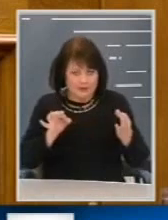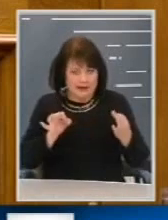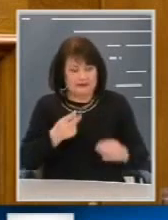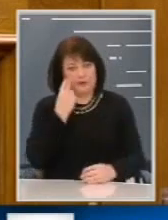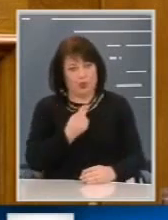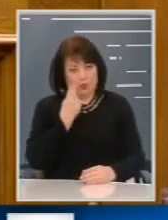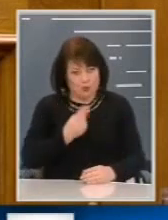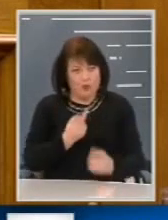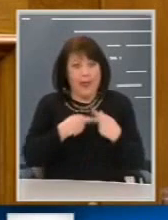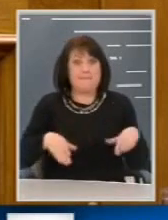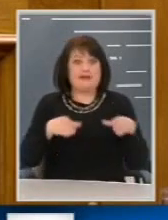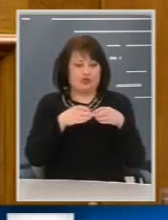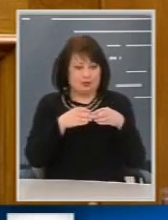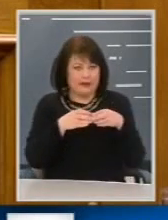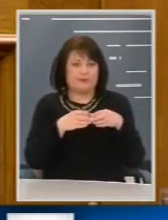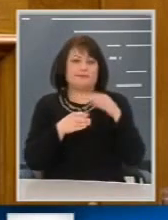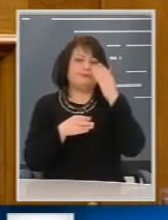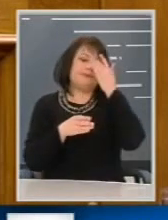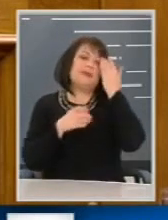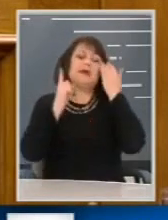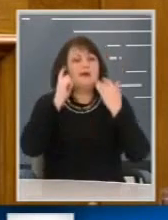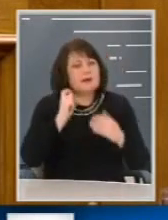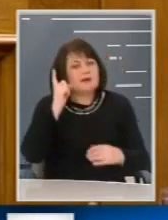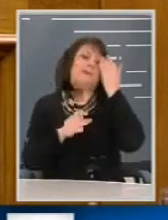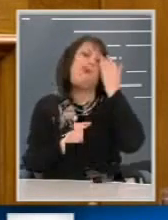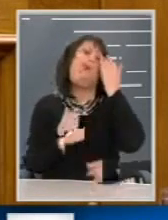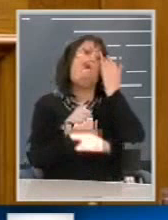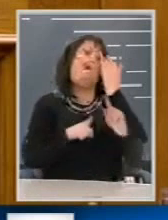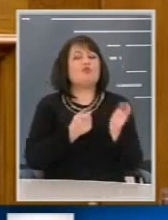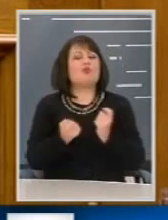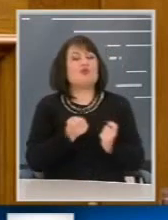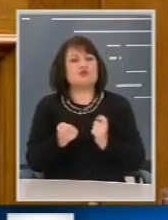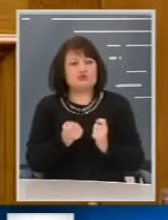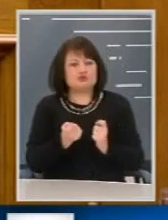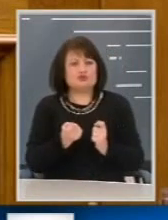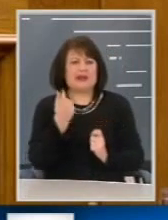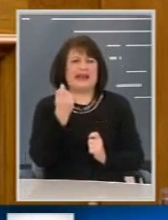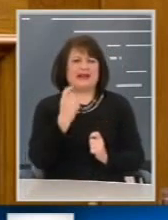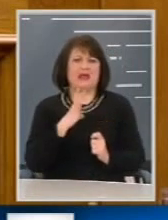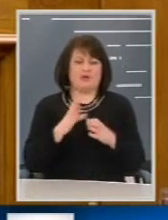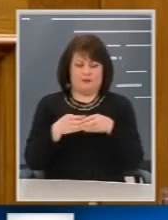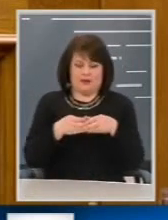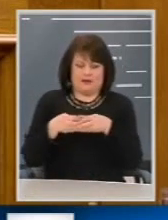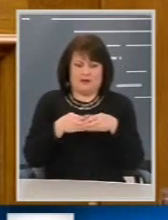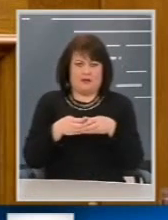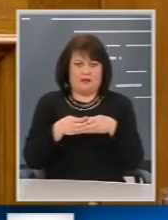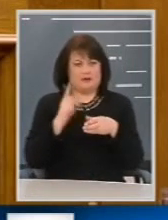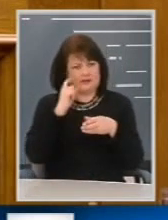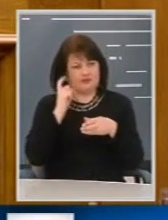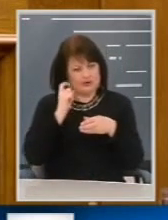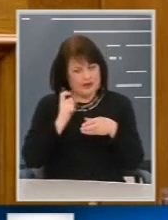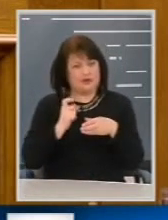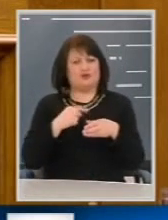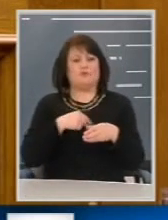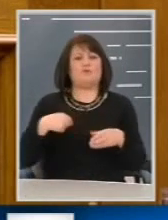αποκαλύφθηκε στην Επιτροπή, τις γνώριζε και τις ρύθμιζε ένας πολύ μικρός κύκλος ανθρώπων, δηλαδή οι